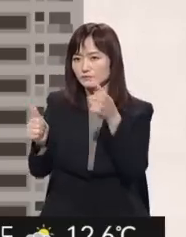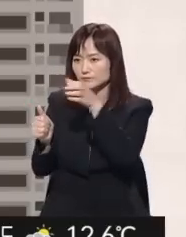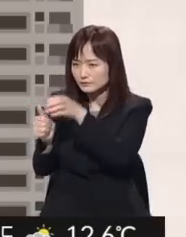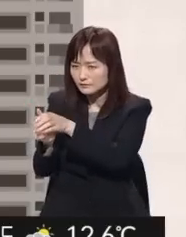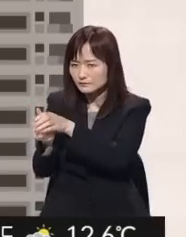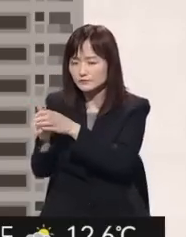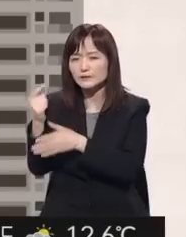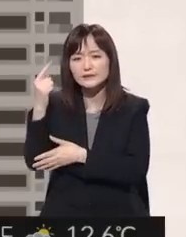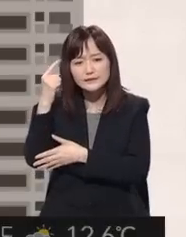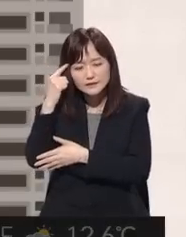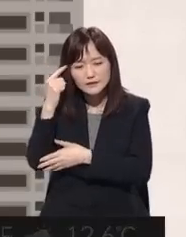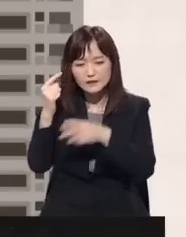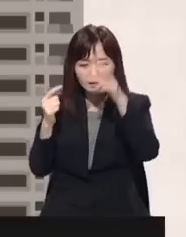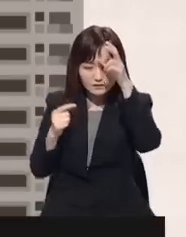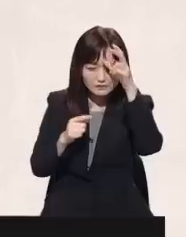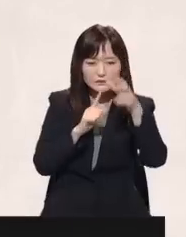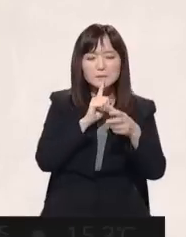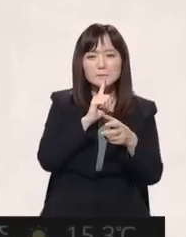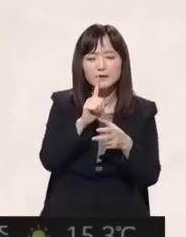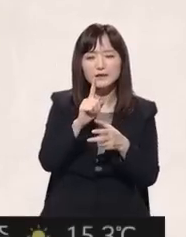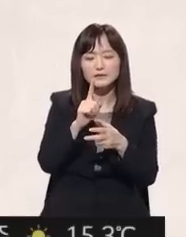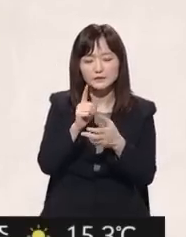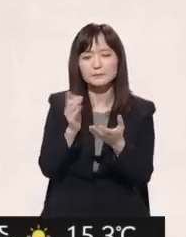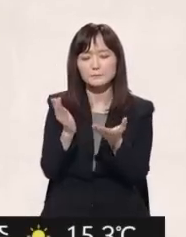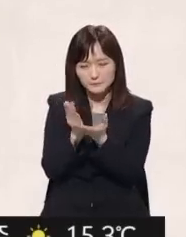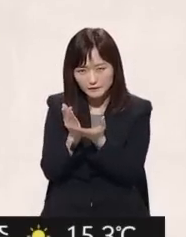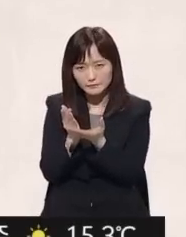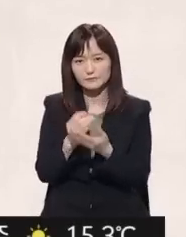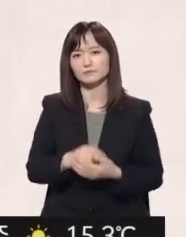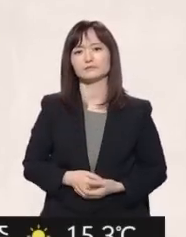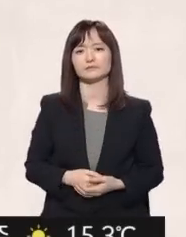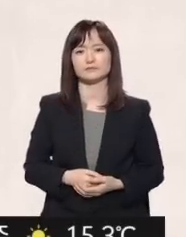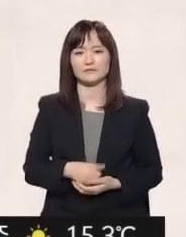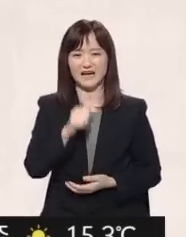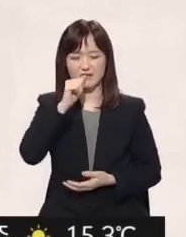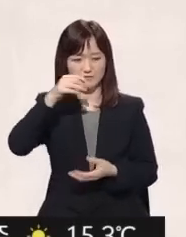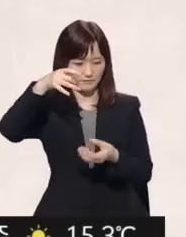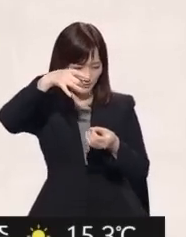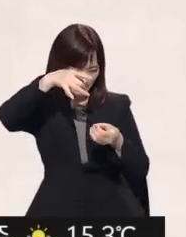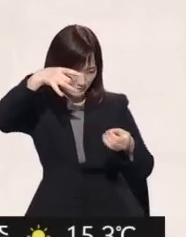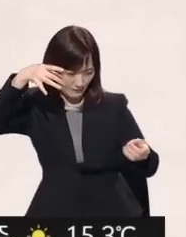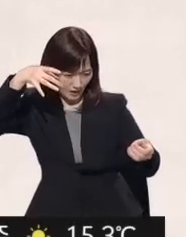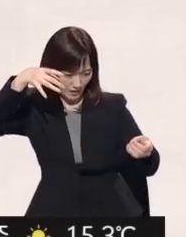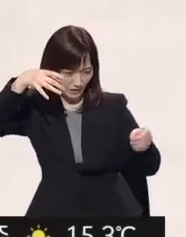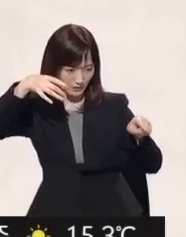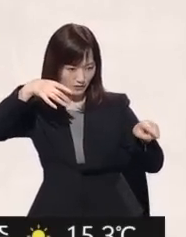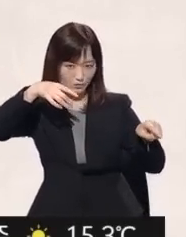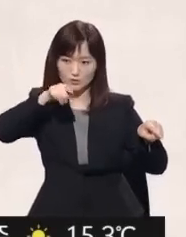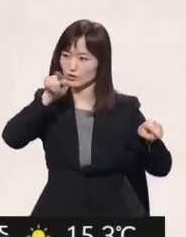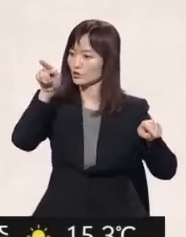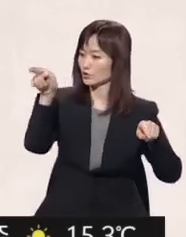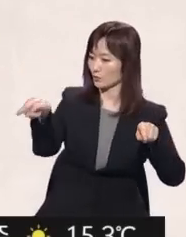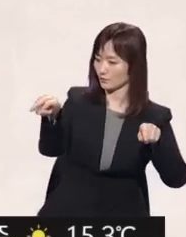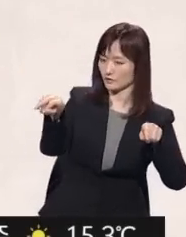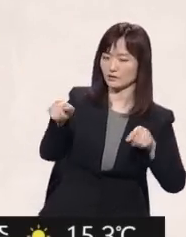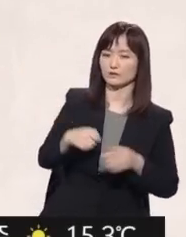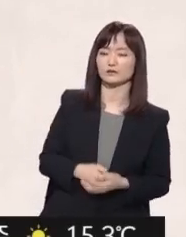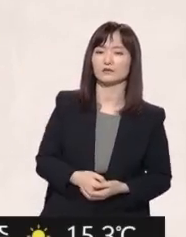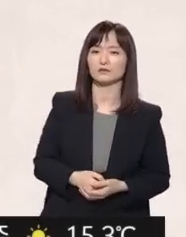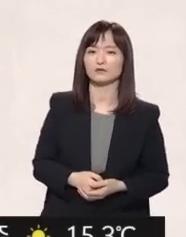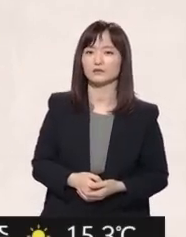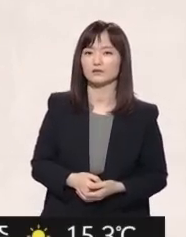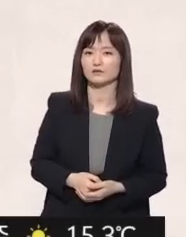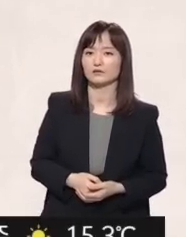경찰 추정이 합리적이다라는 결과를 내놓습니다 그리고 쇠구슬 발사 위치로 옆동을 지목하는데요이를 토대로 해서이 경찰이